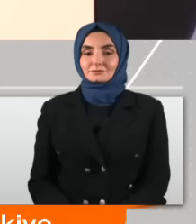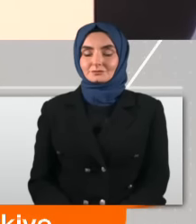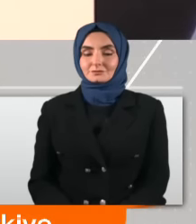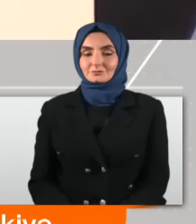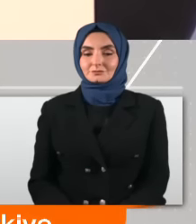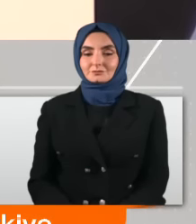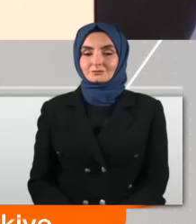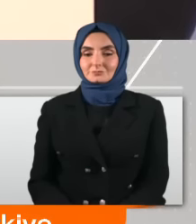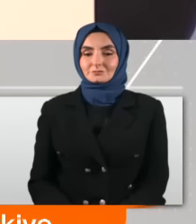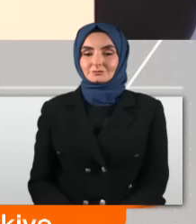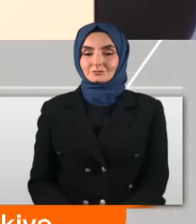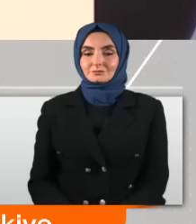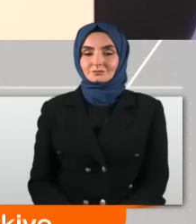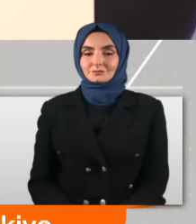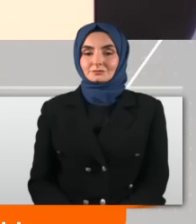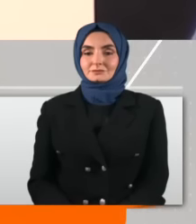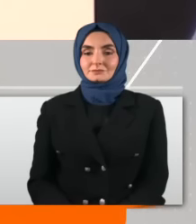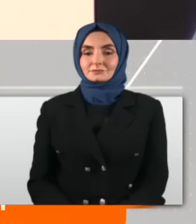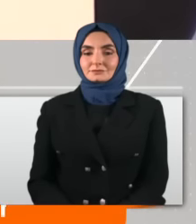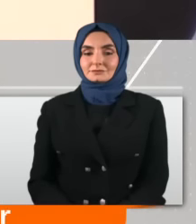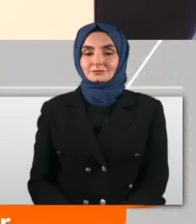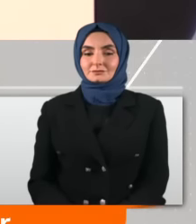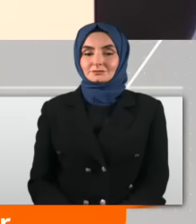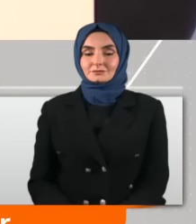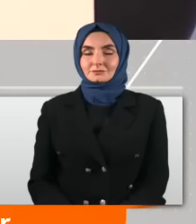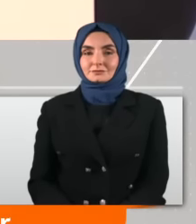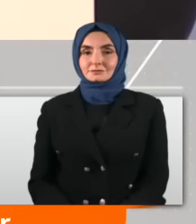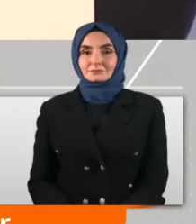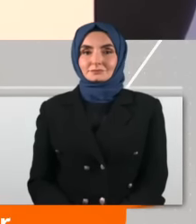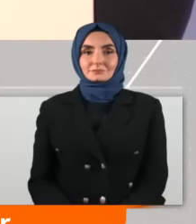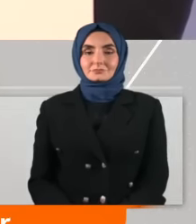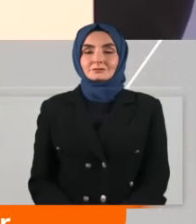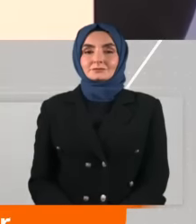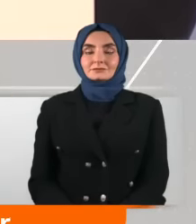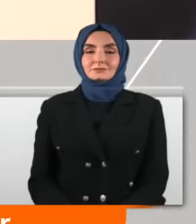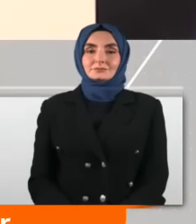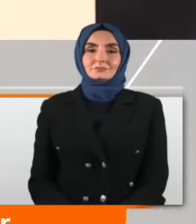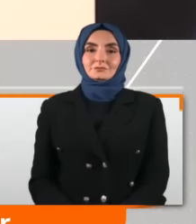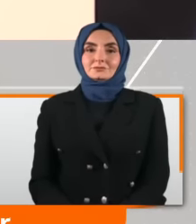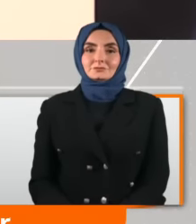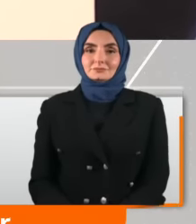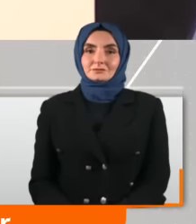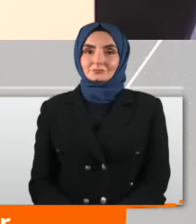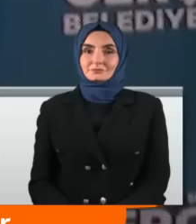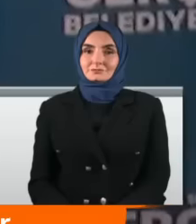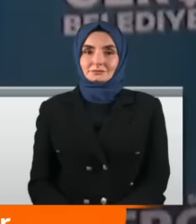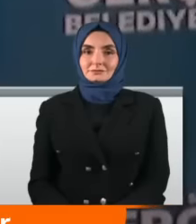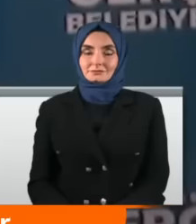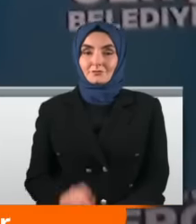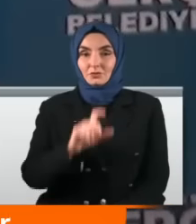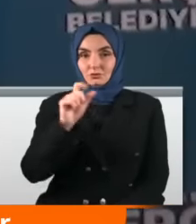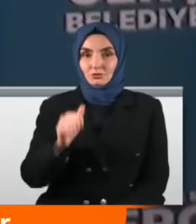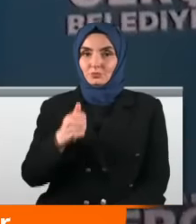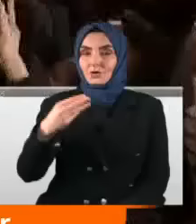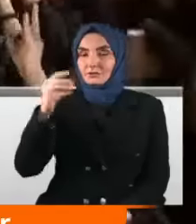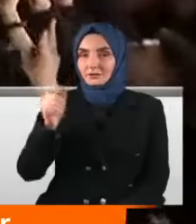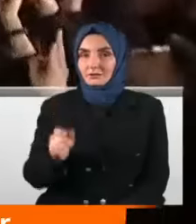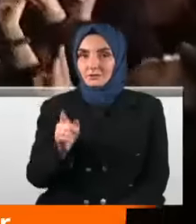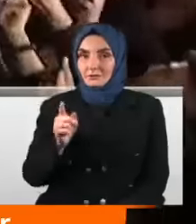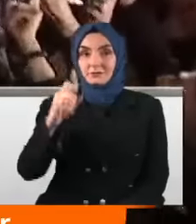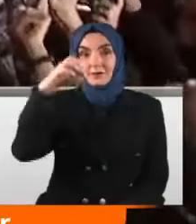Evet kardeşimiz, kesin kararla seçimi kazanmış olduk. Cumhurbaşkanı Erdoğan,